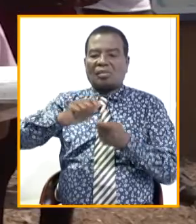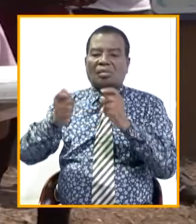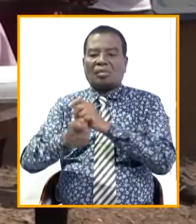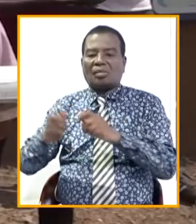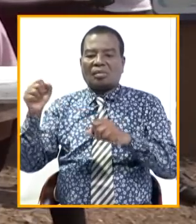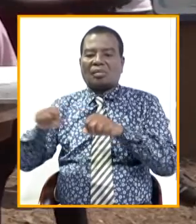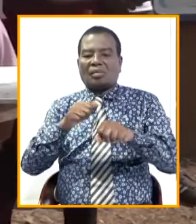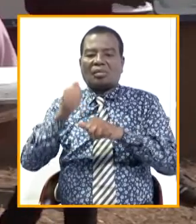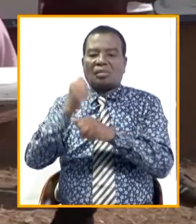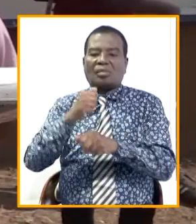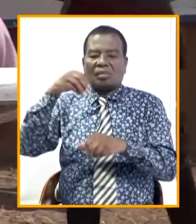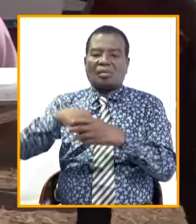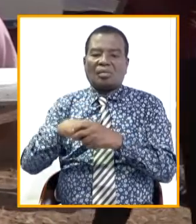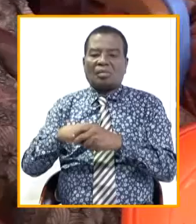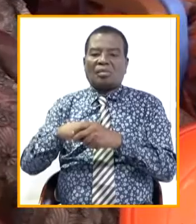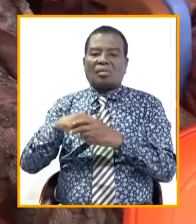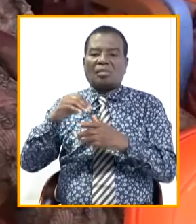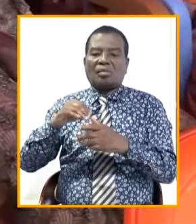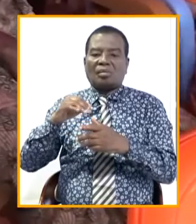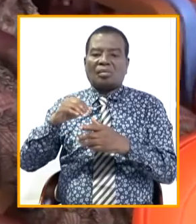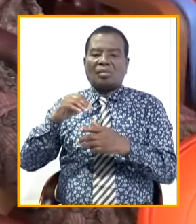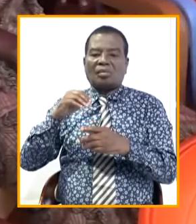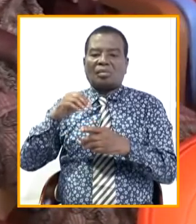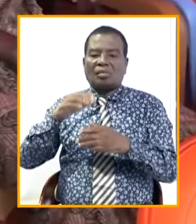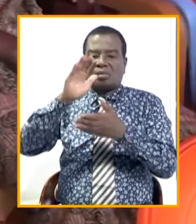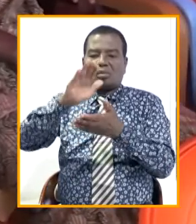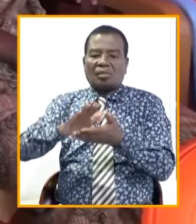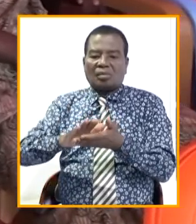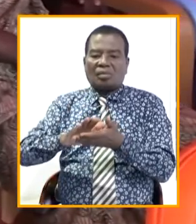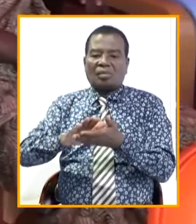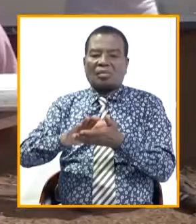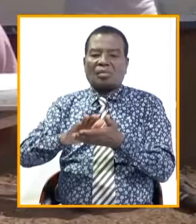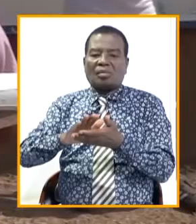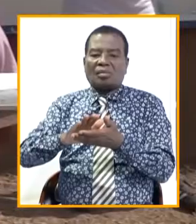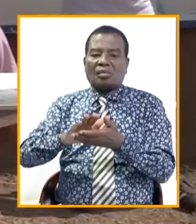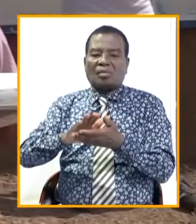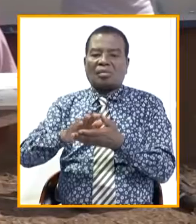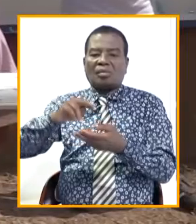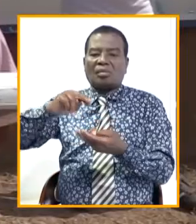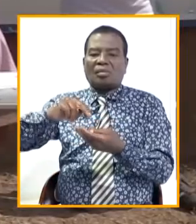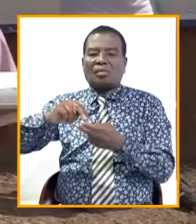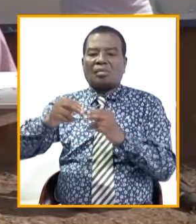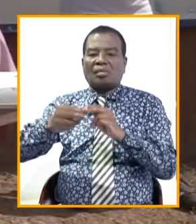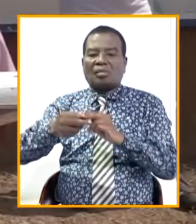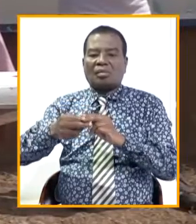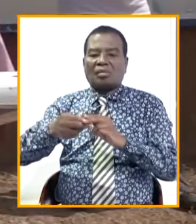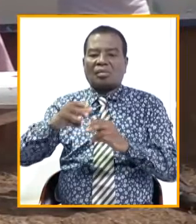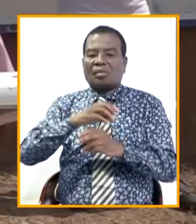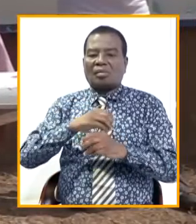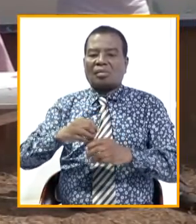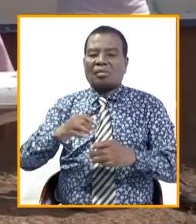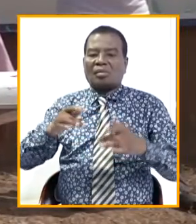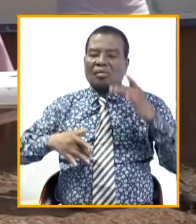au sein du centre de santé, c'est-à-dire vraiment réduire au maximum le nombre de cas de référence des